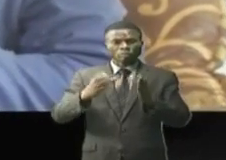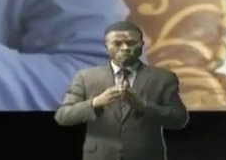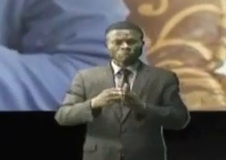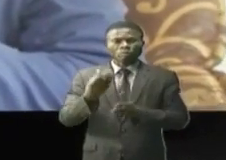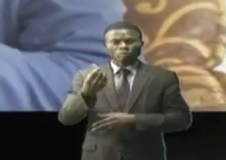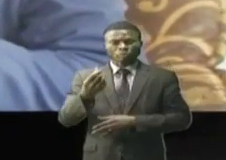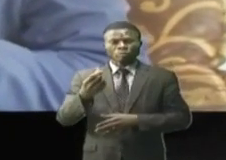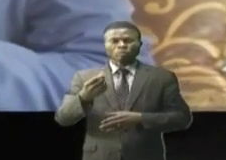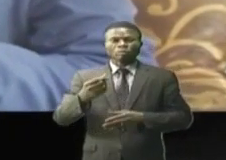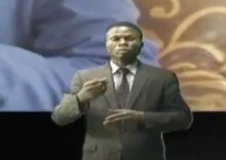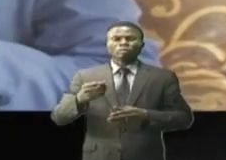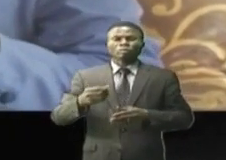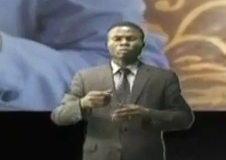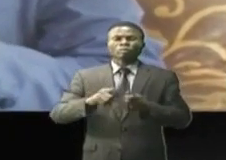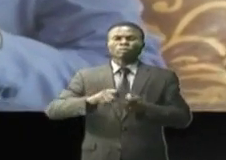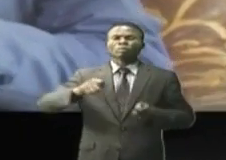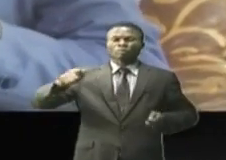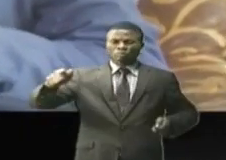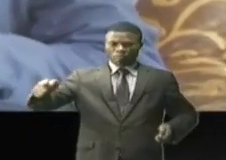dimensions